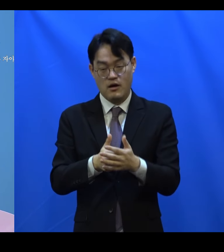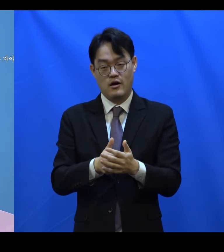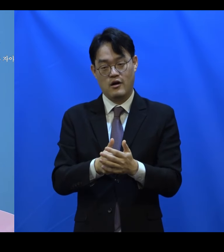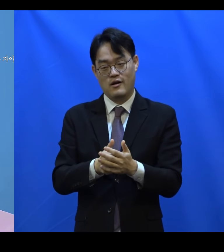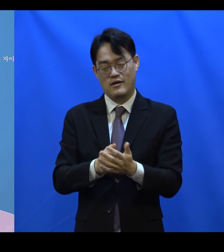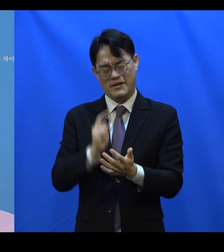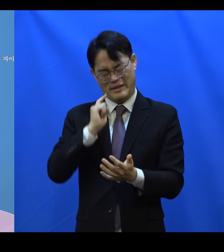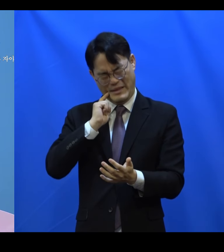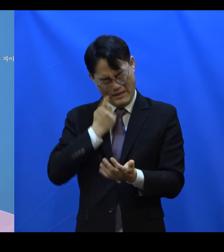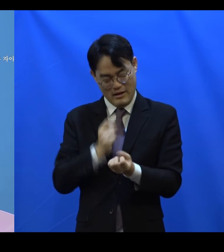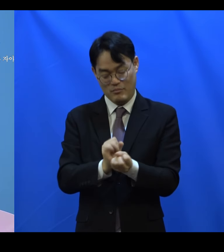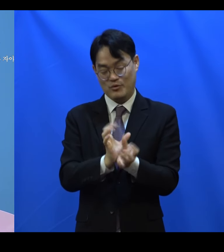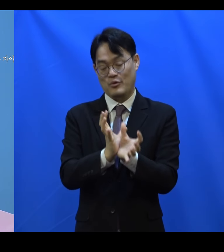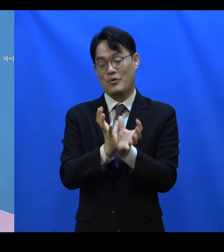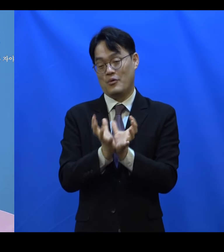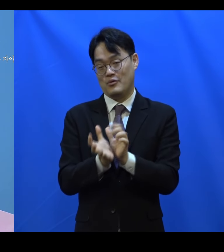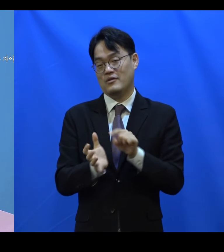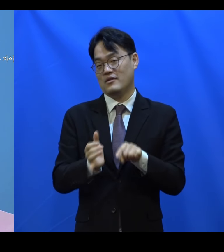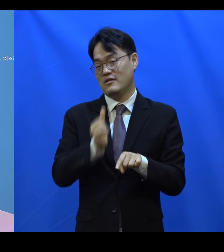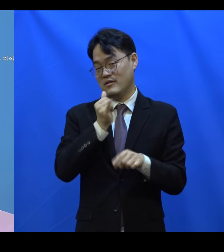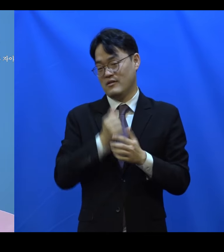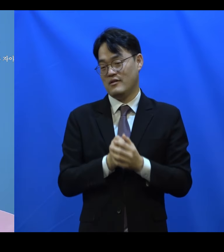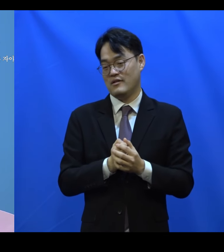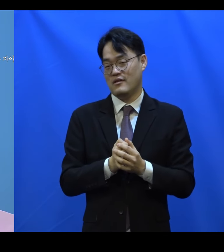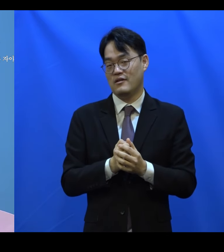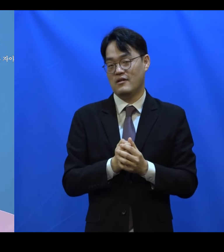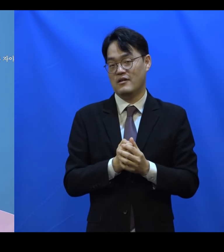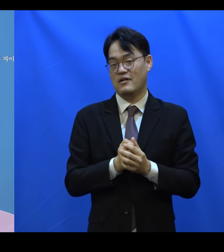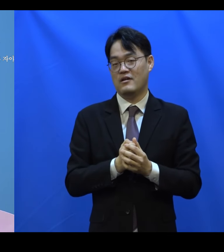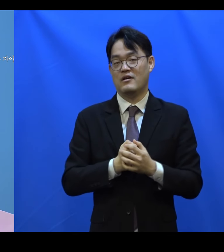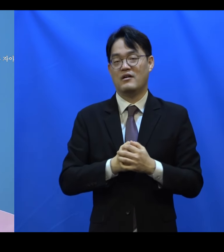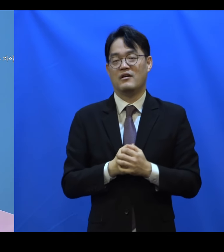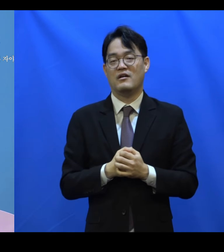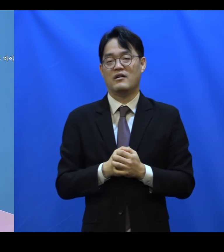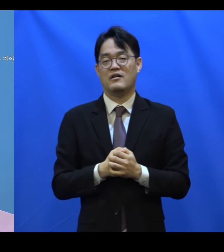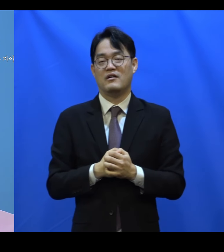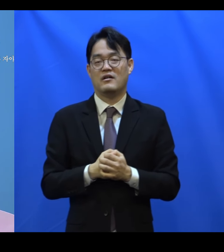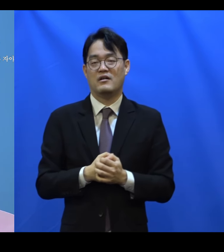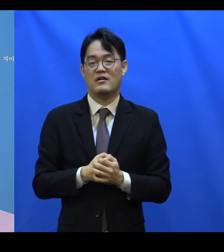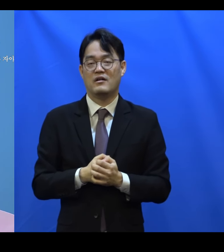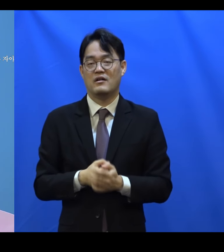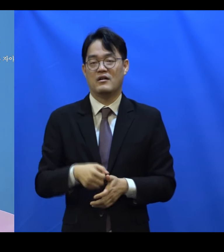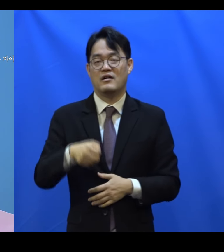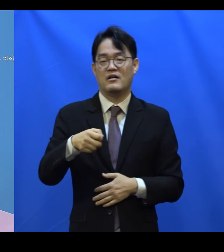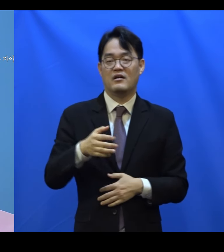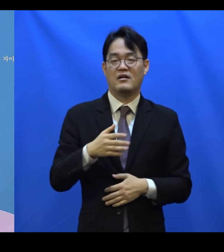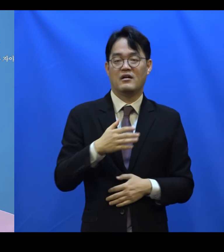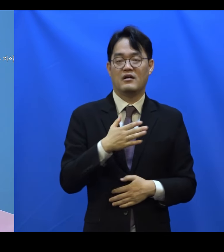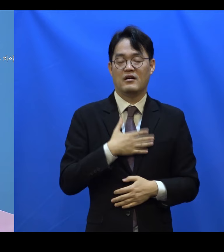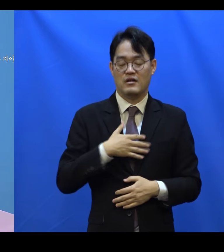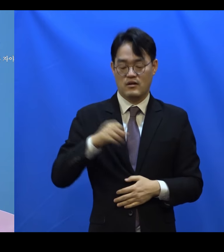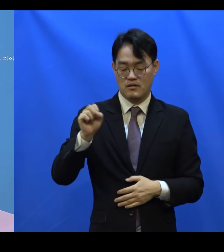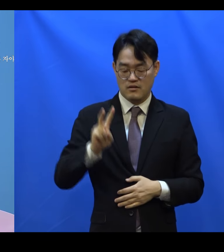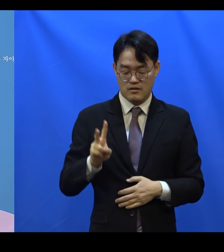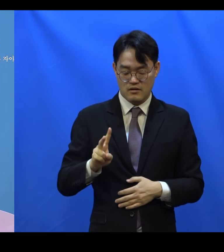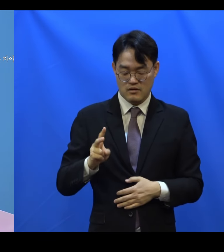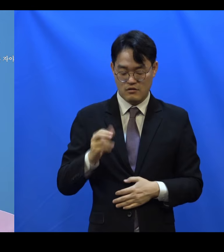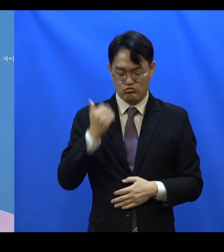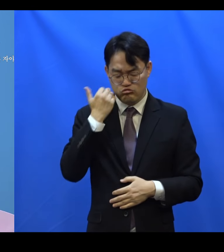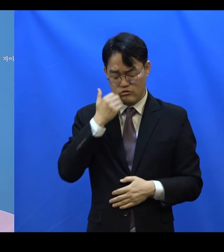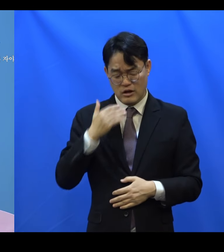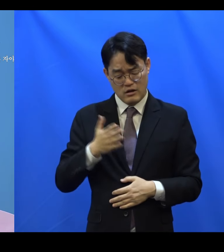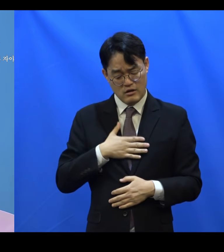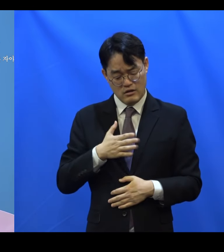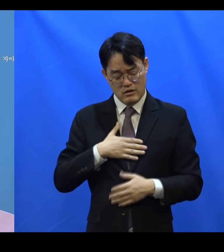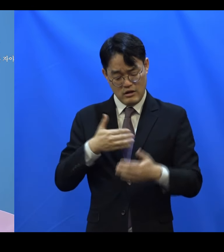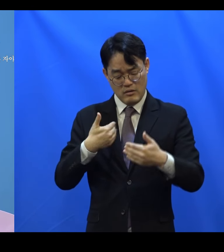장미는 장미예요. 근데 참 내 방에 누가 장미 꽃송이를 갖다 놓은 게 갑자기 생각이 나네. 이거 하고